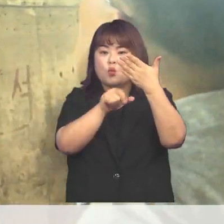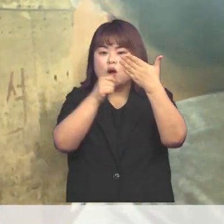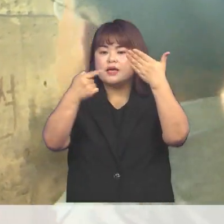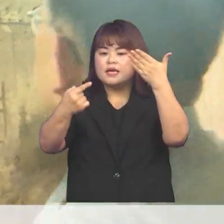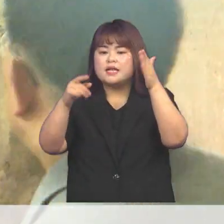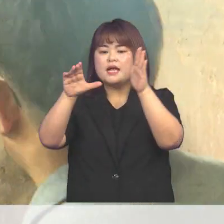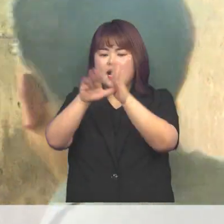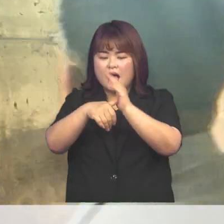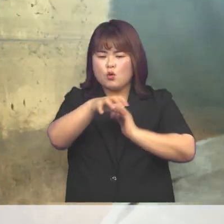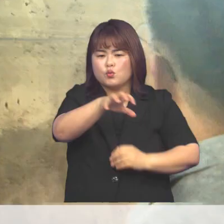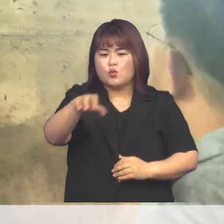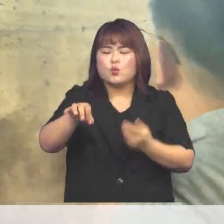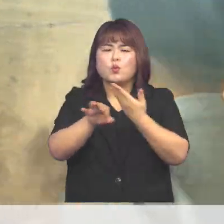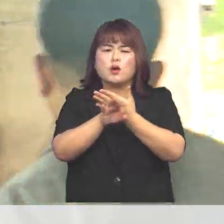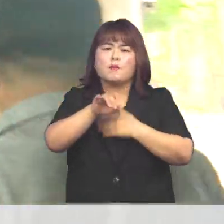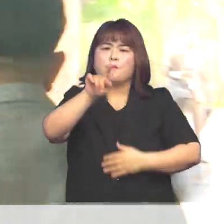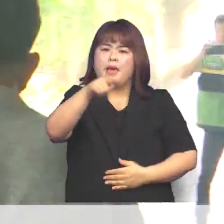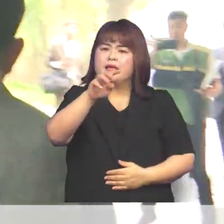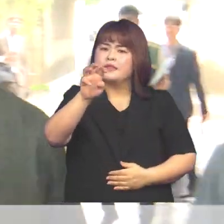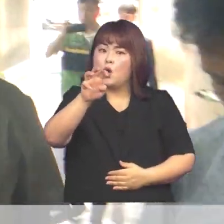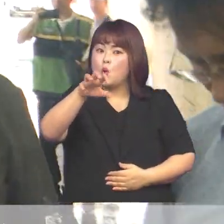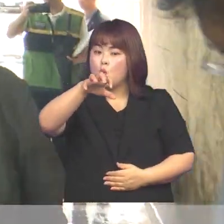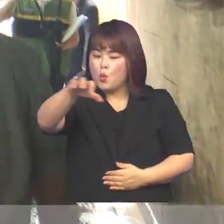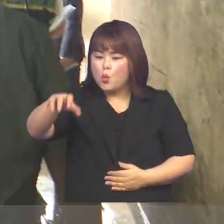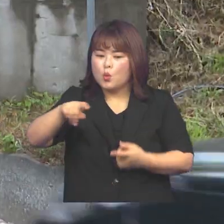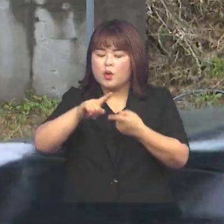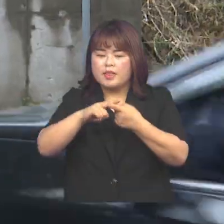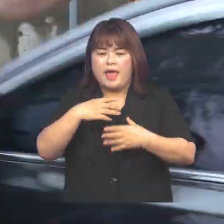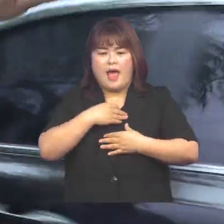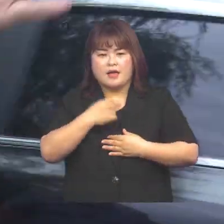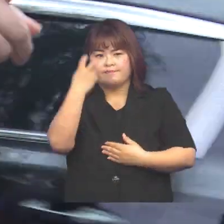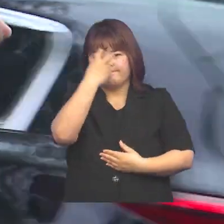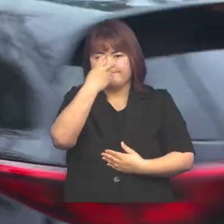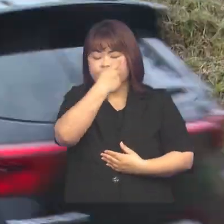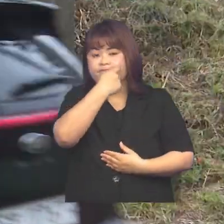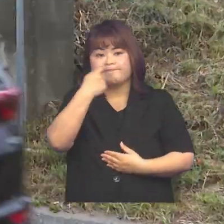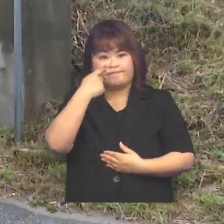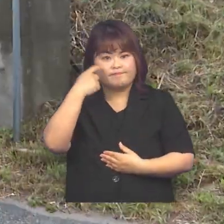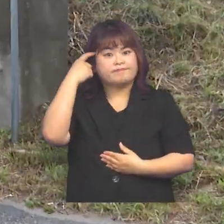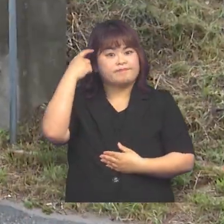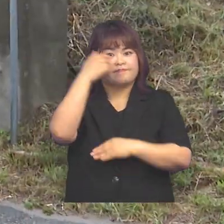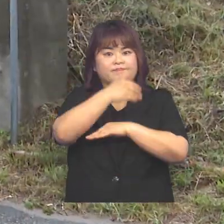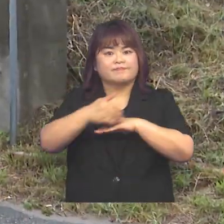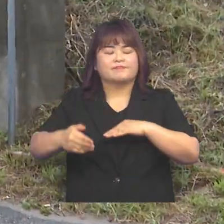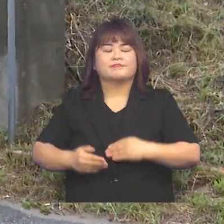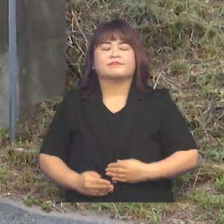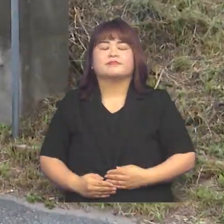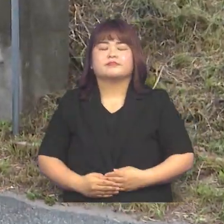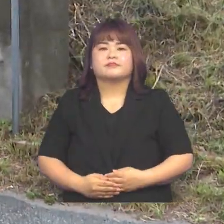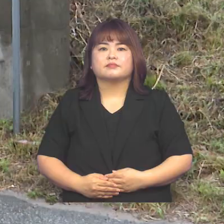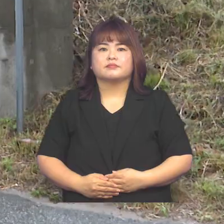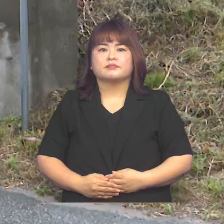관내 통로박스 약 130곳을 대상으로 안전상태를 중점적으로 확인할 예정입니다.